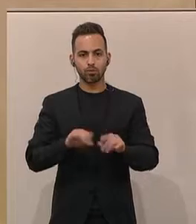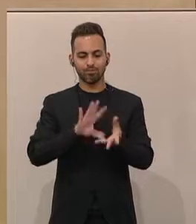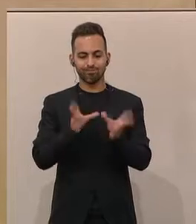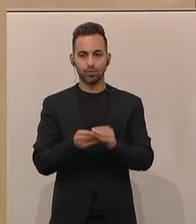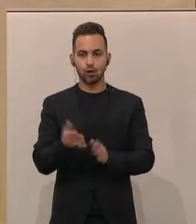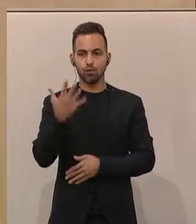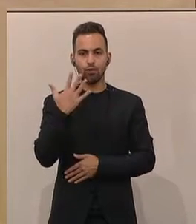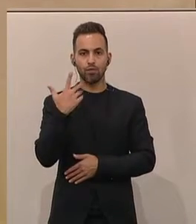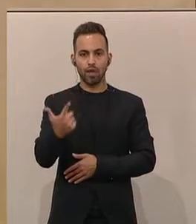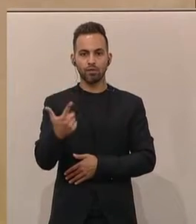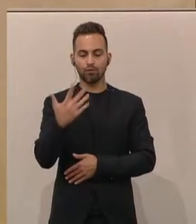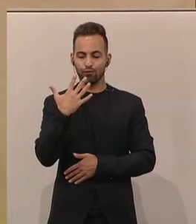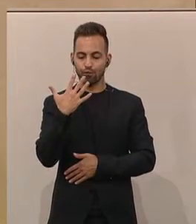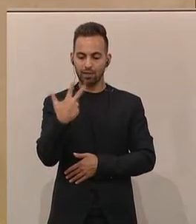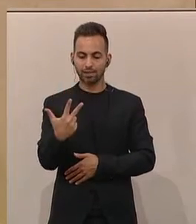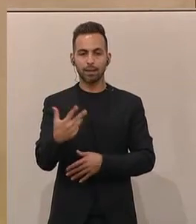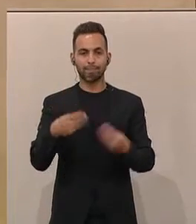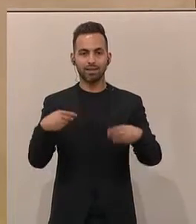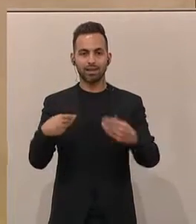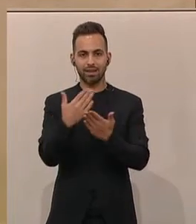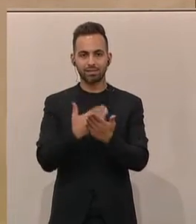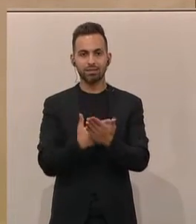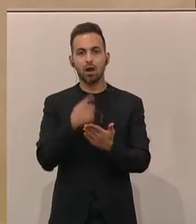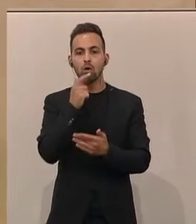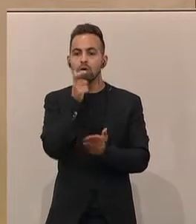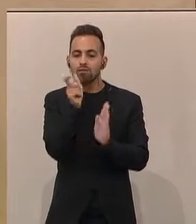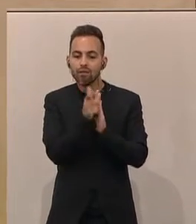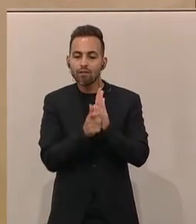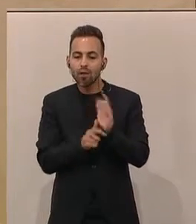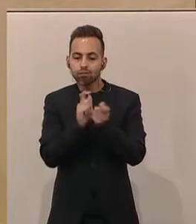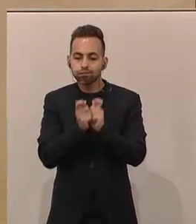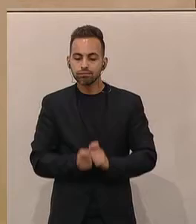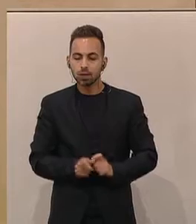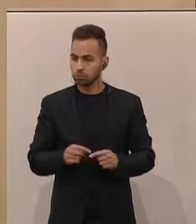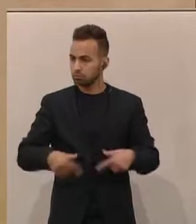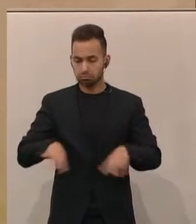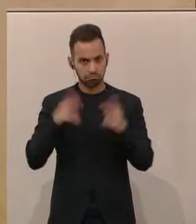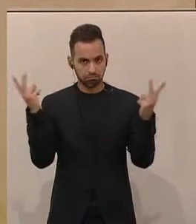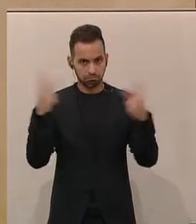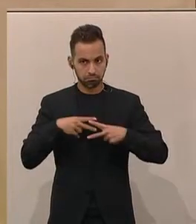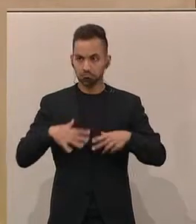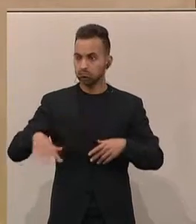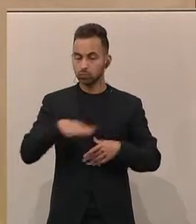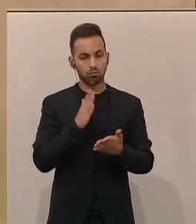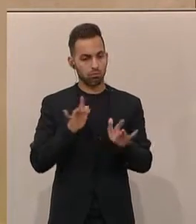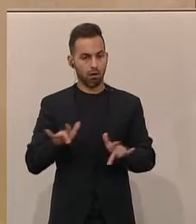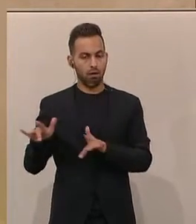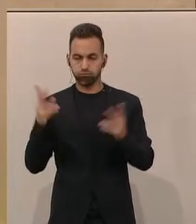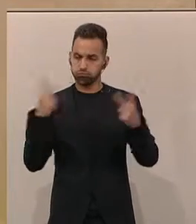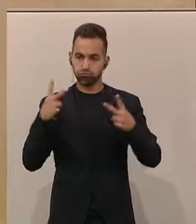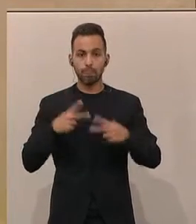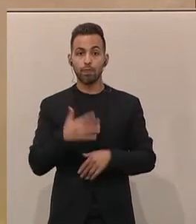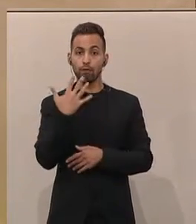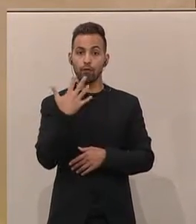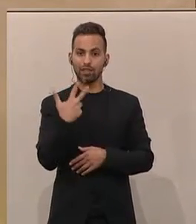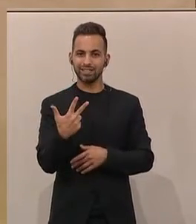35 Materiengesetze, eben vor allem um die Terminologie zu übernehmen. Darüber herrscht eigentlich Einigkeit. Und eines dieser